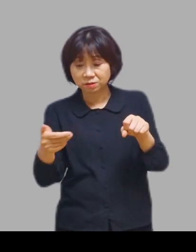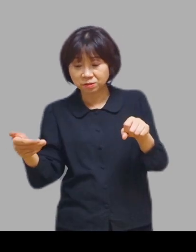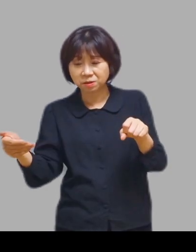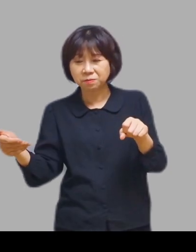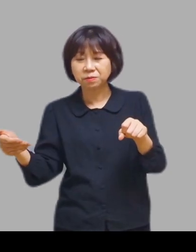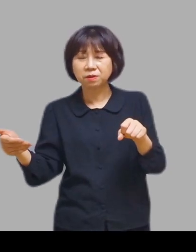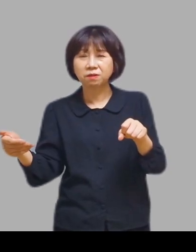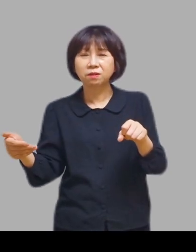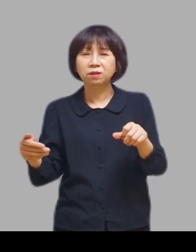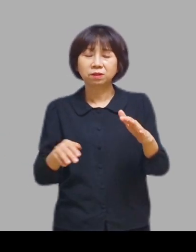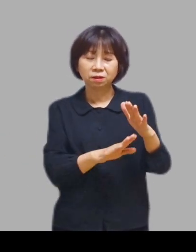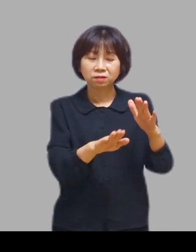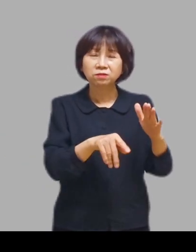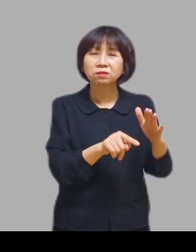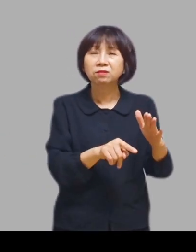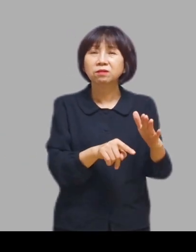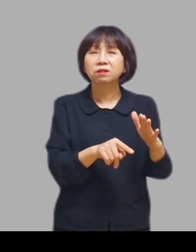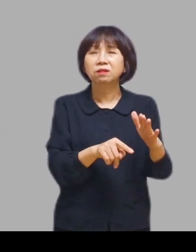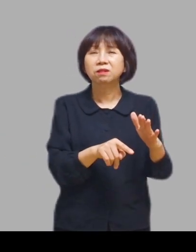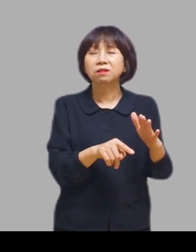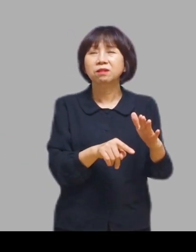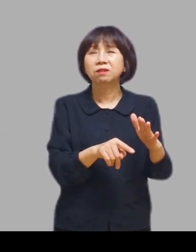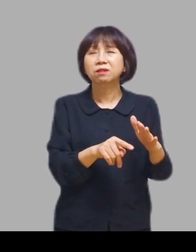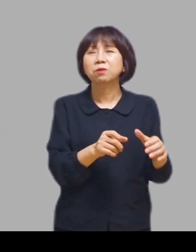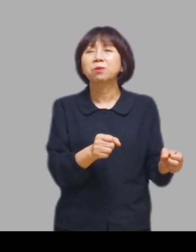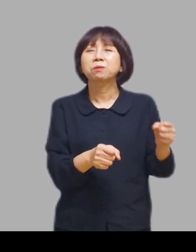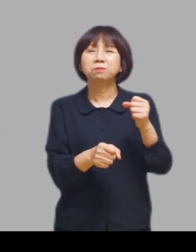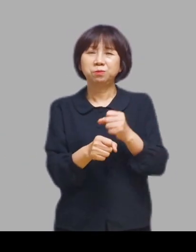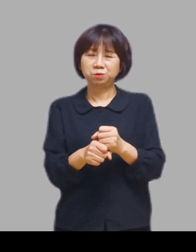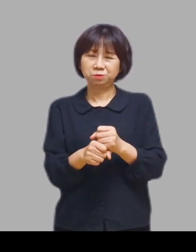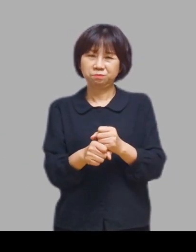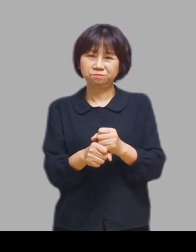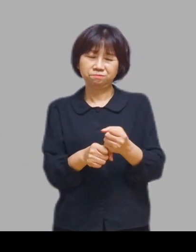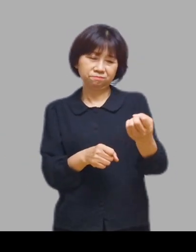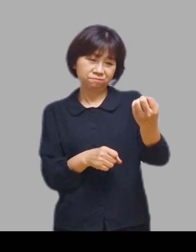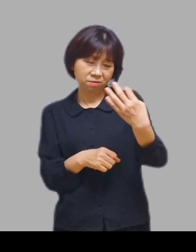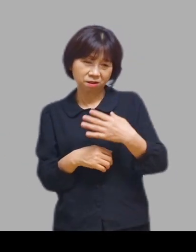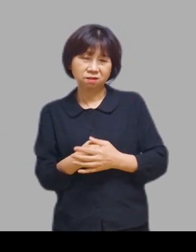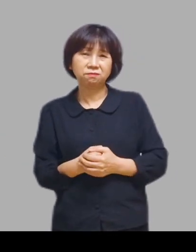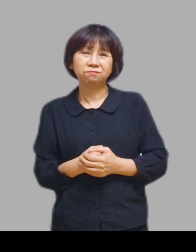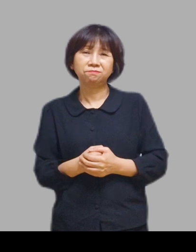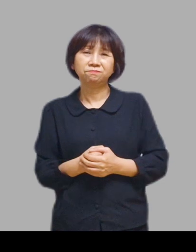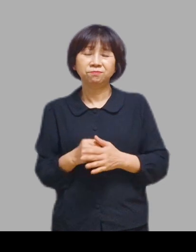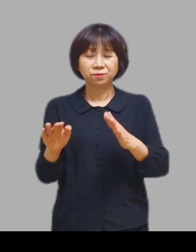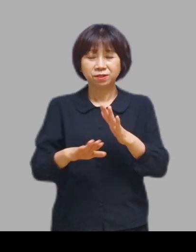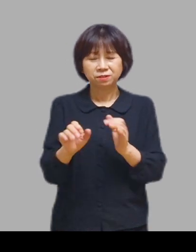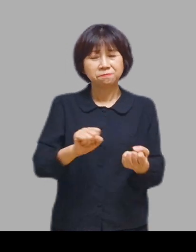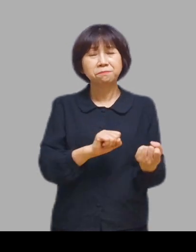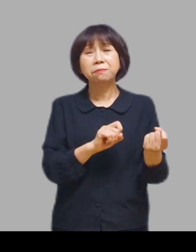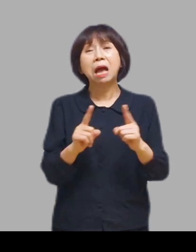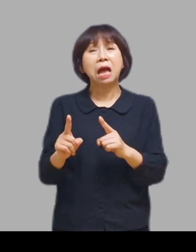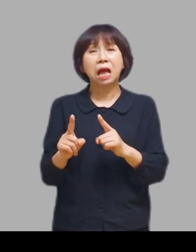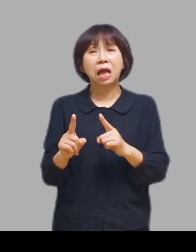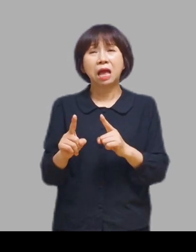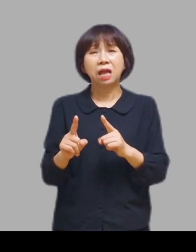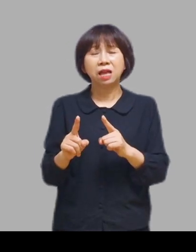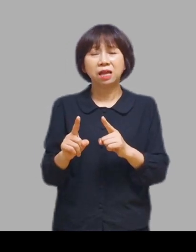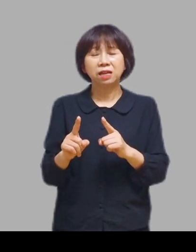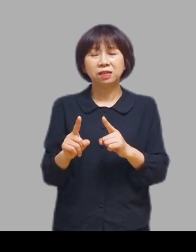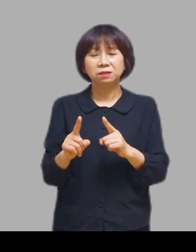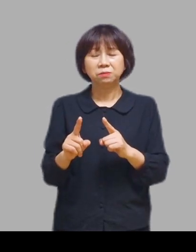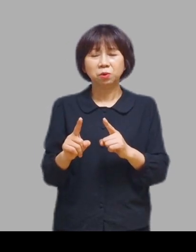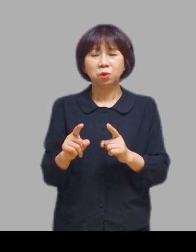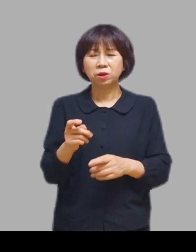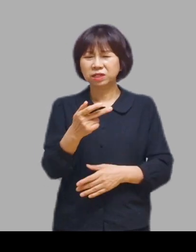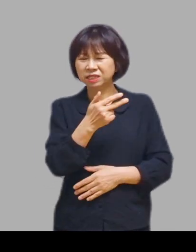위기를 겪던 그 가정에서 이렇게 말을 하네요. 우리 가정을 다시 일어나게 한 것은 큰 해결책이